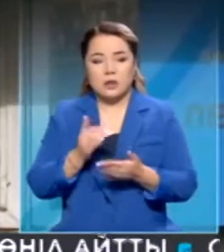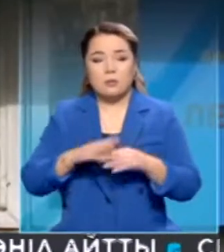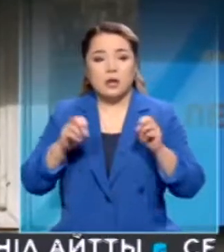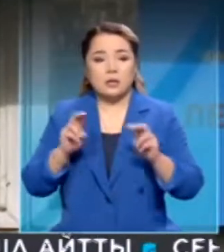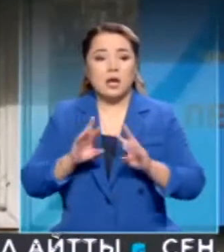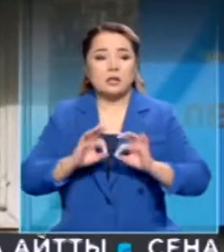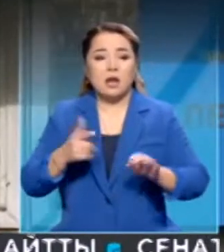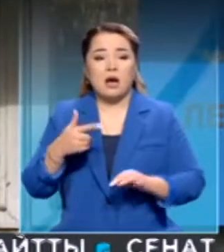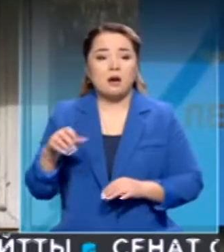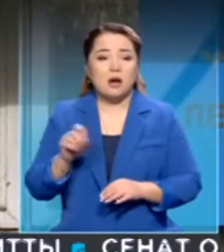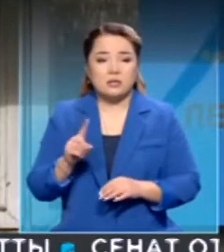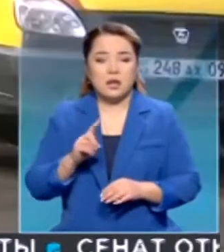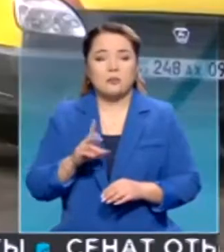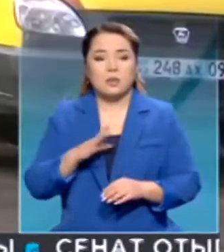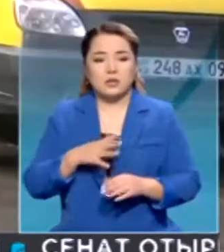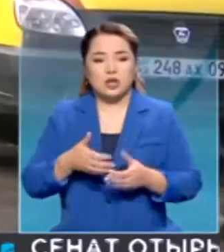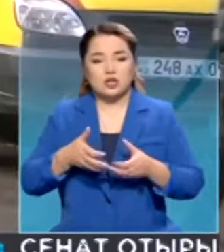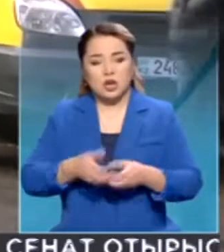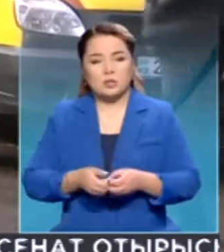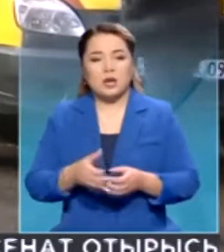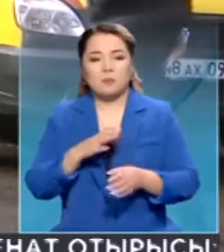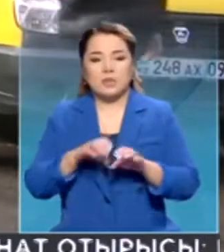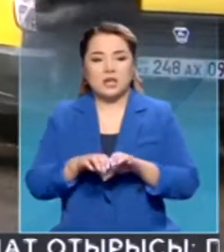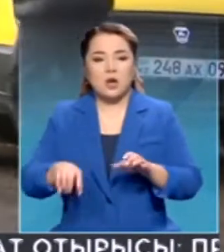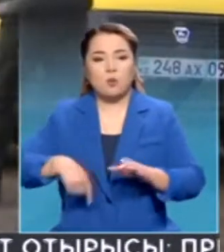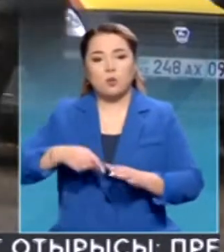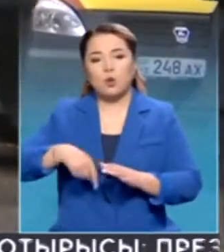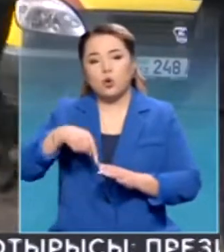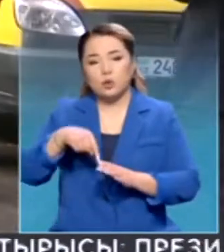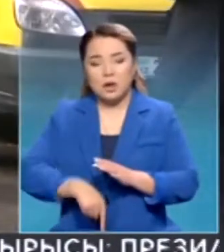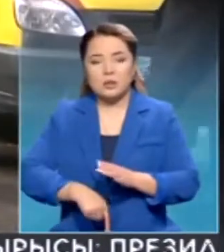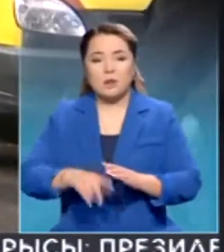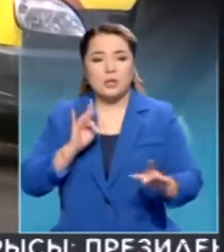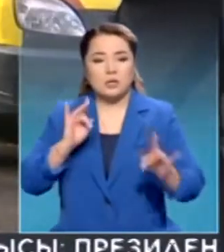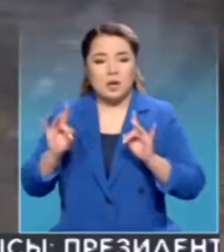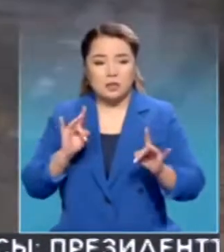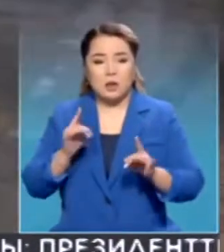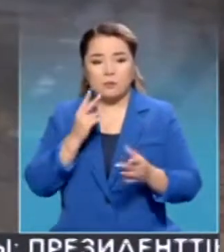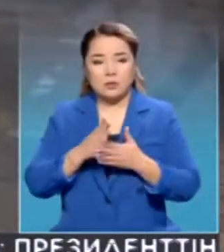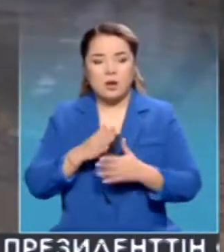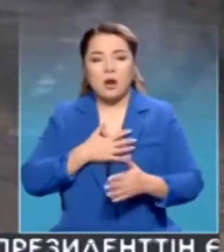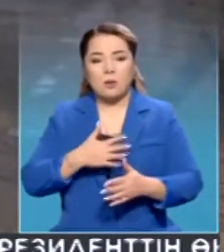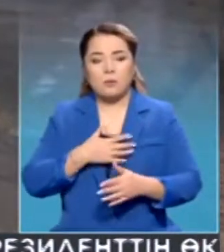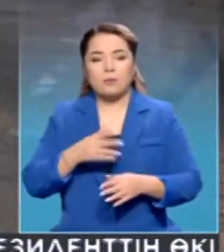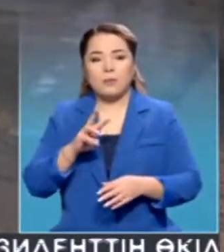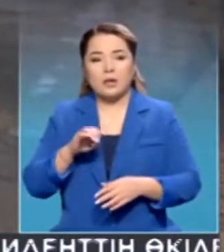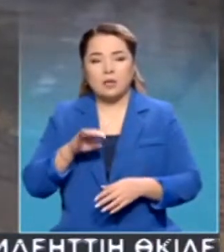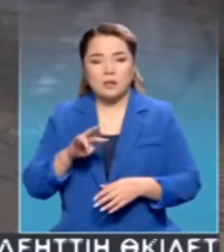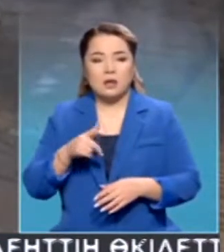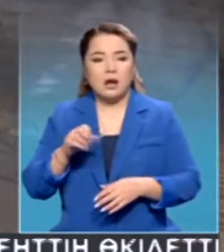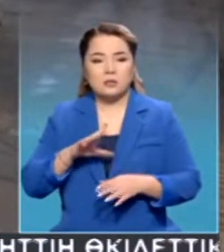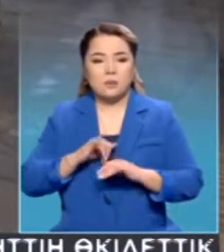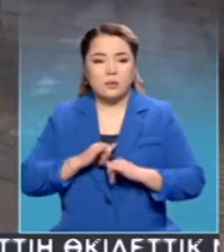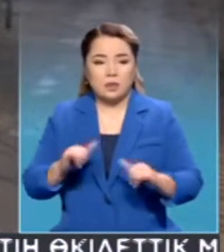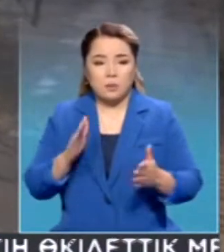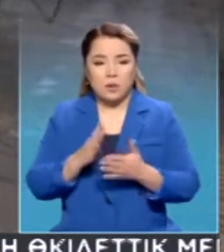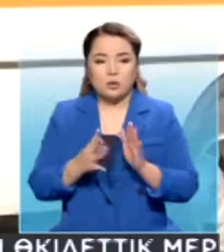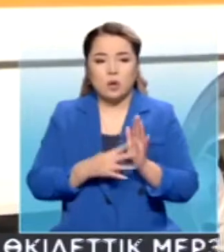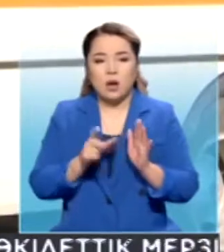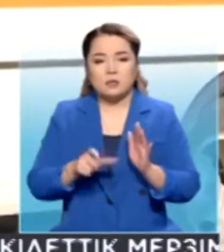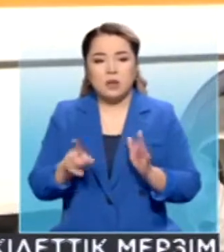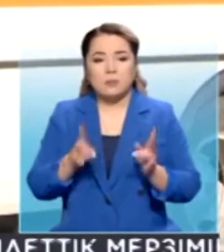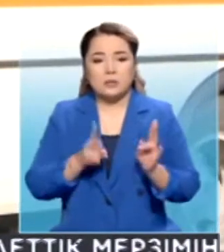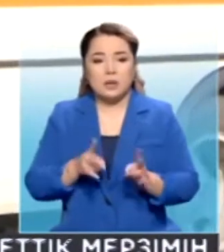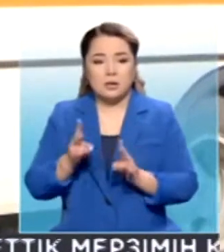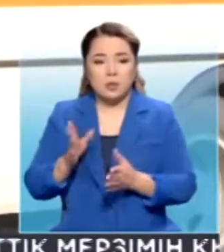сөзінше, газды дренаждау скважинасын бұрғылау кезінде дүмпу болып, ауаға метан газ тараған. Салдарынан 9 адам зардап